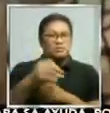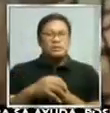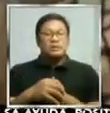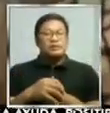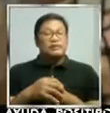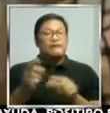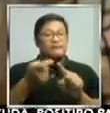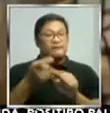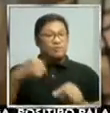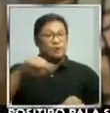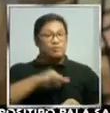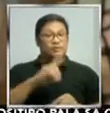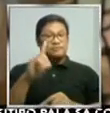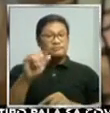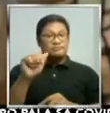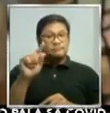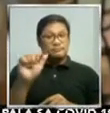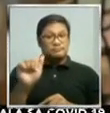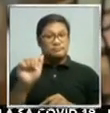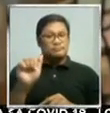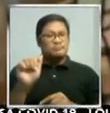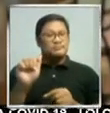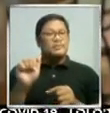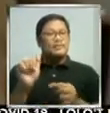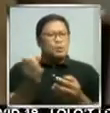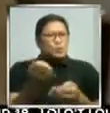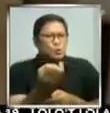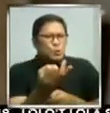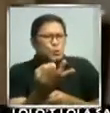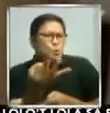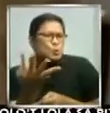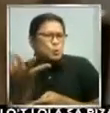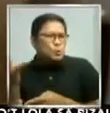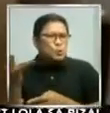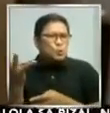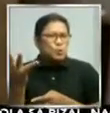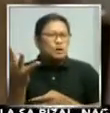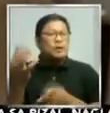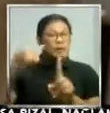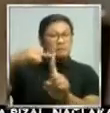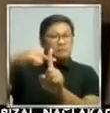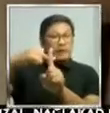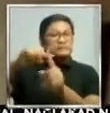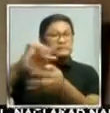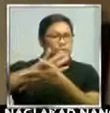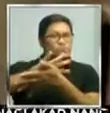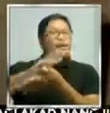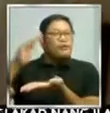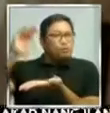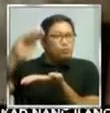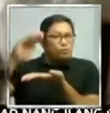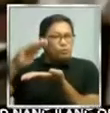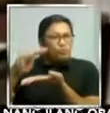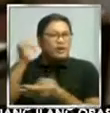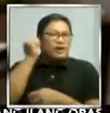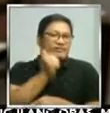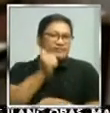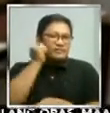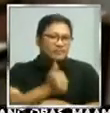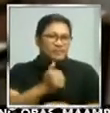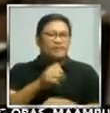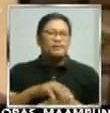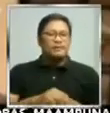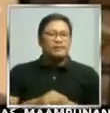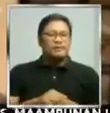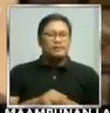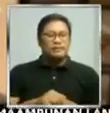no, yung bilang ng positive patients ay nababawasan araw-araw. At